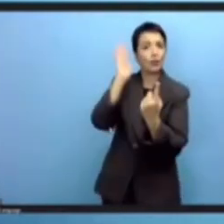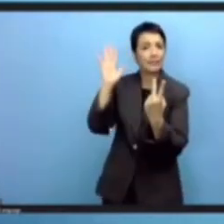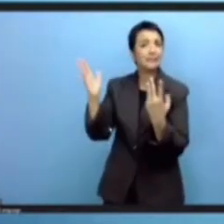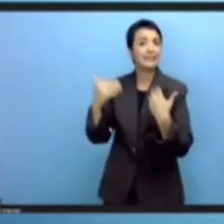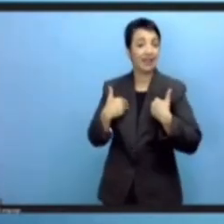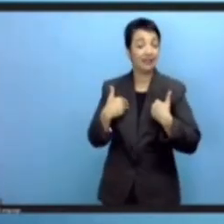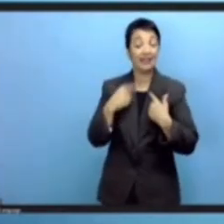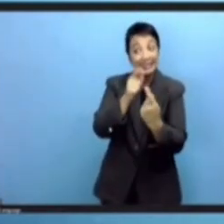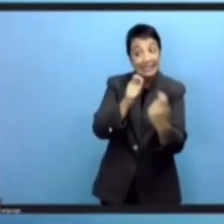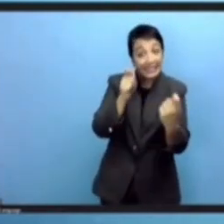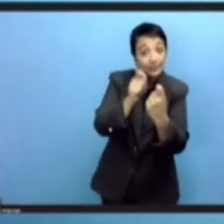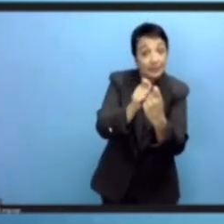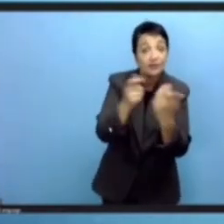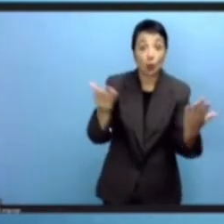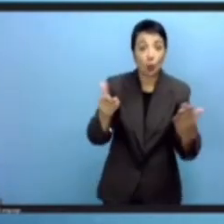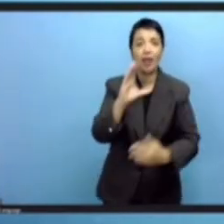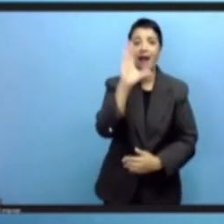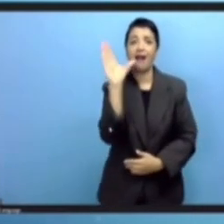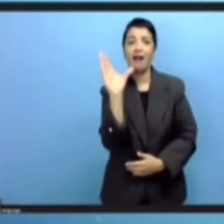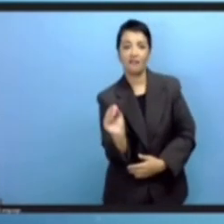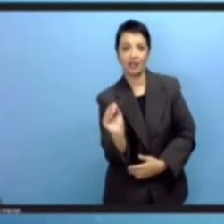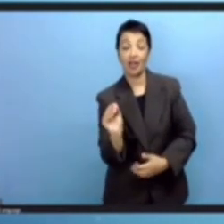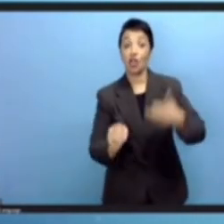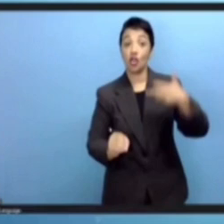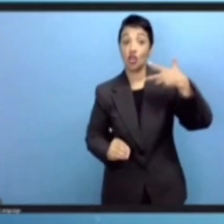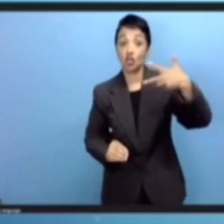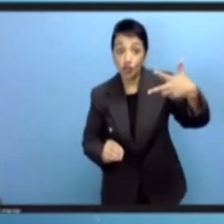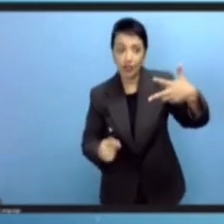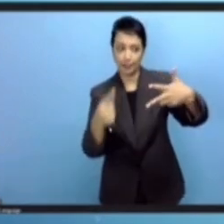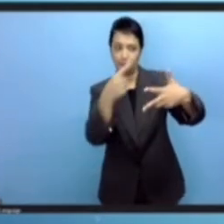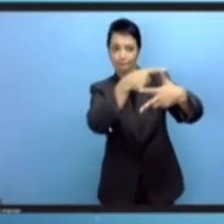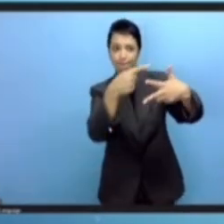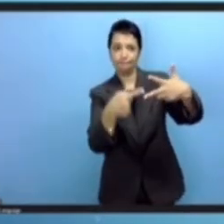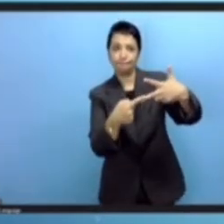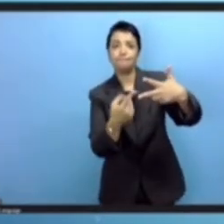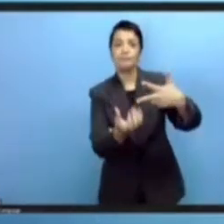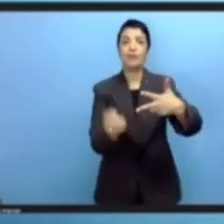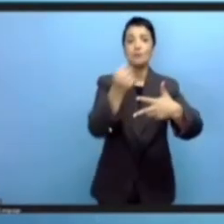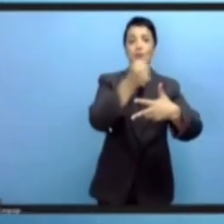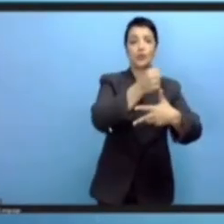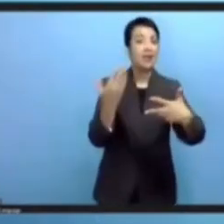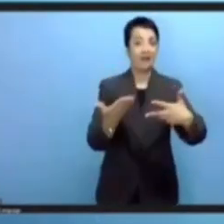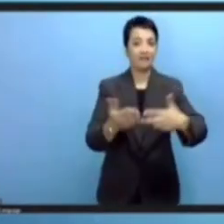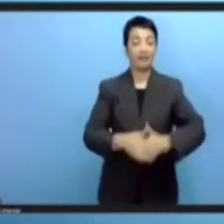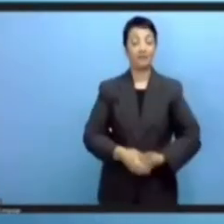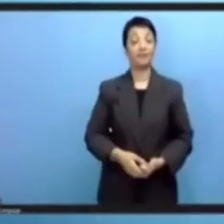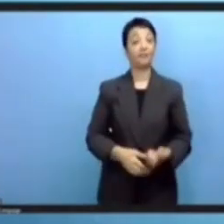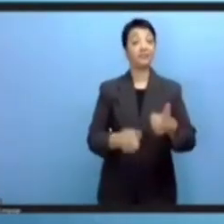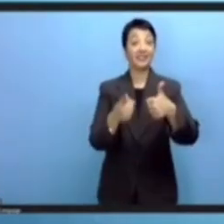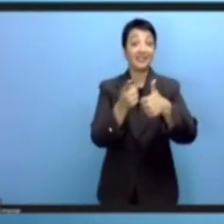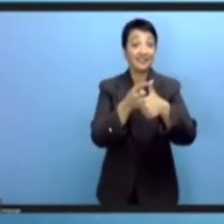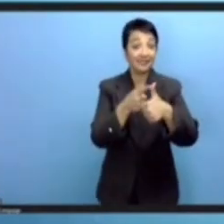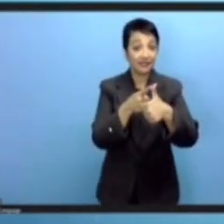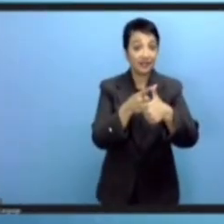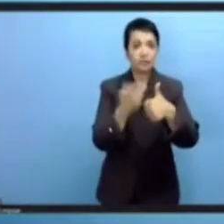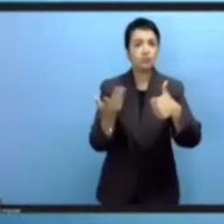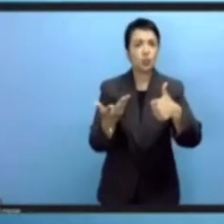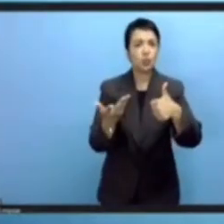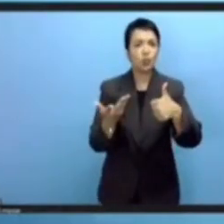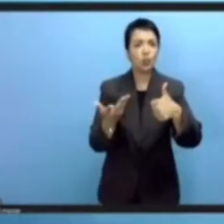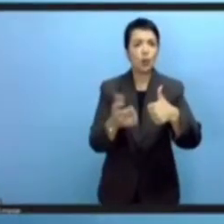ces défis. Et en Afrique, tout particulièrement, il y a trois priorités essentielles. La première, c'est